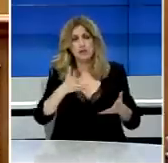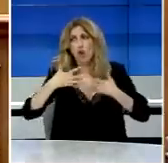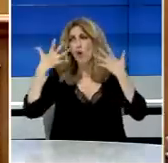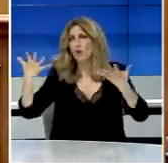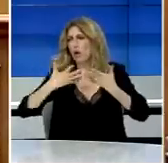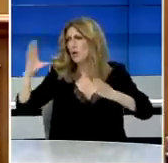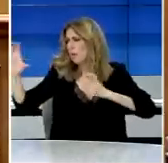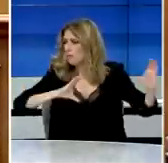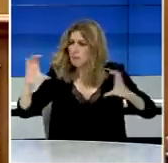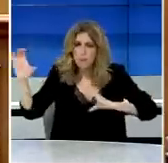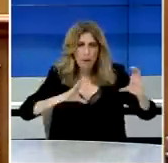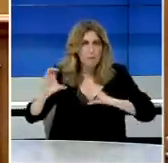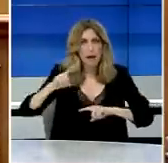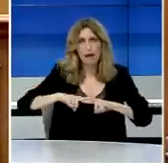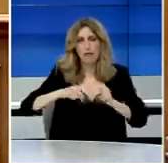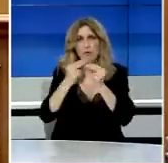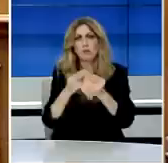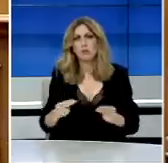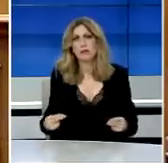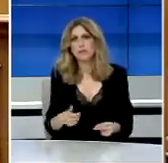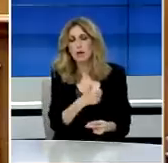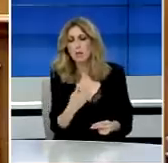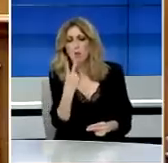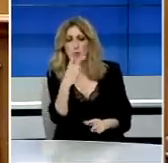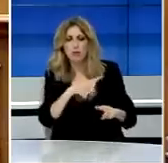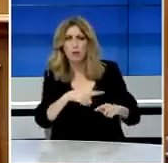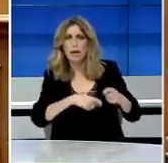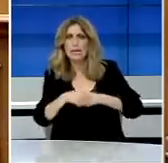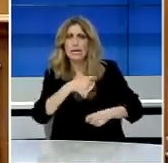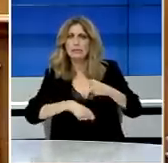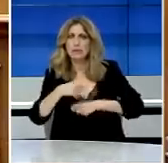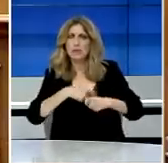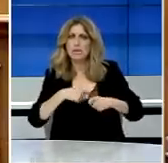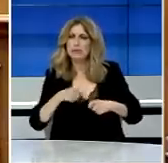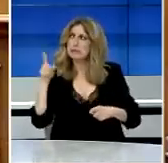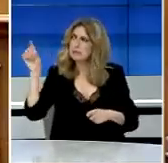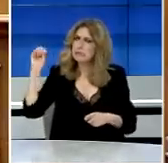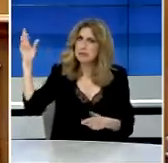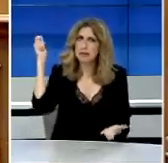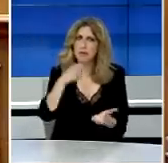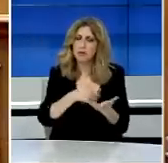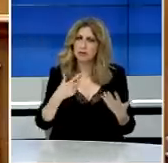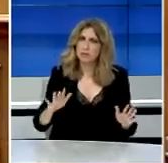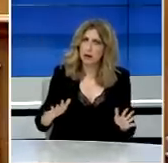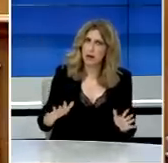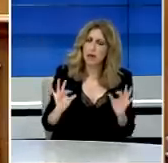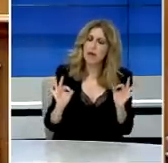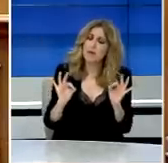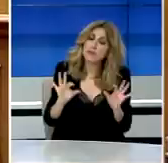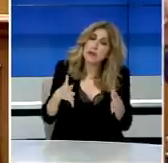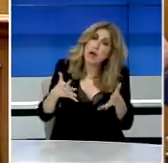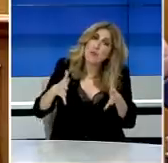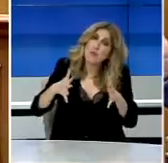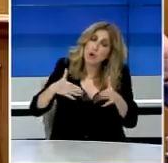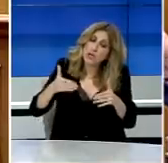Και όταν λοιπόν έρχονται κάποιες επενδύσεις αυτές, γιατί δεν θέλω να υποτιμώ ότι μπορεί να έρθουν και θα έρθουν ίσως αργότερα, αυτές συνήθως